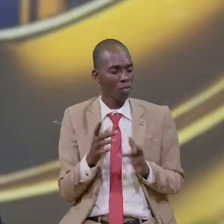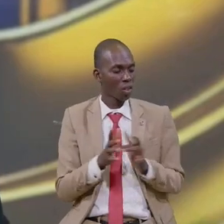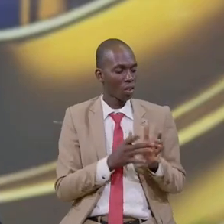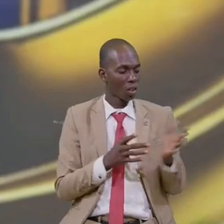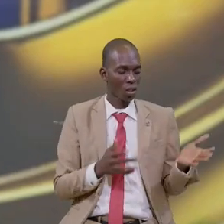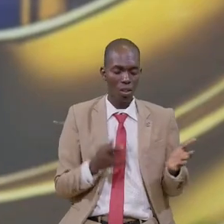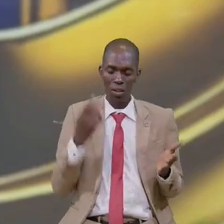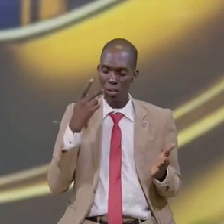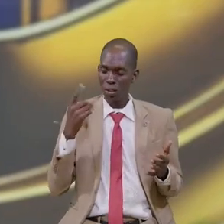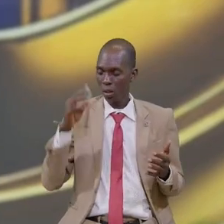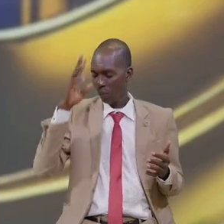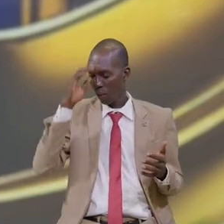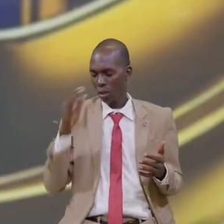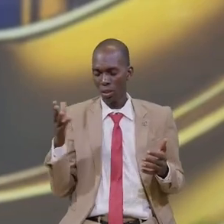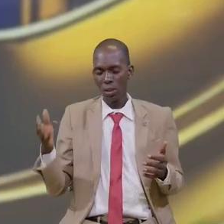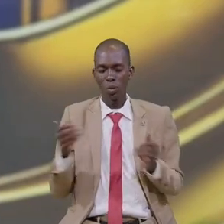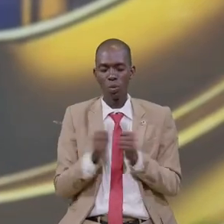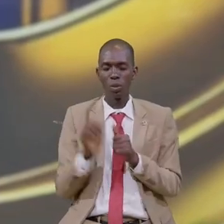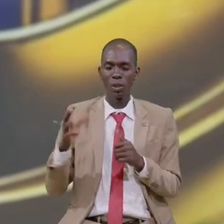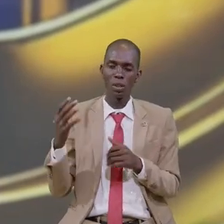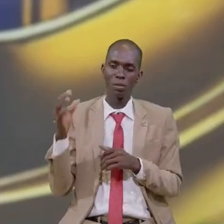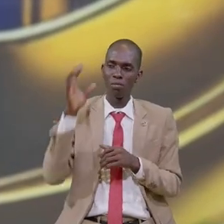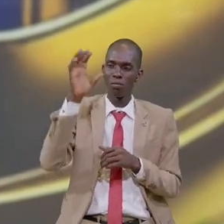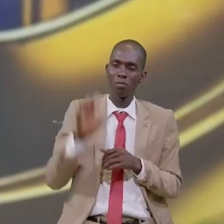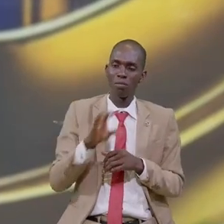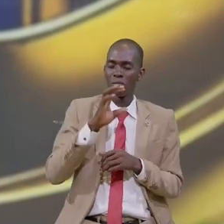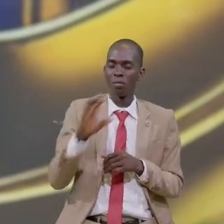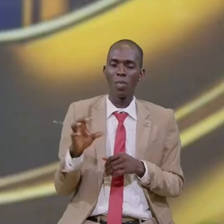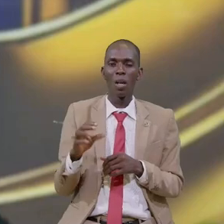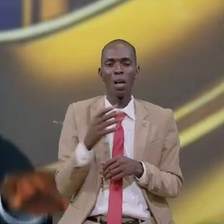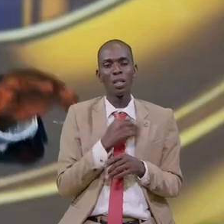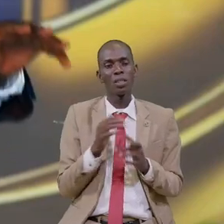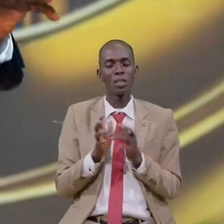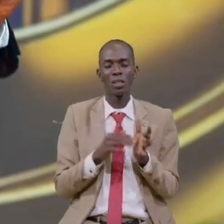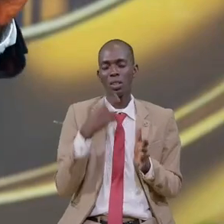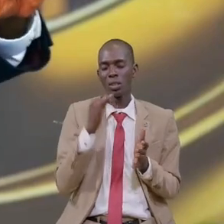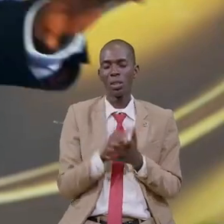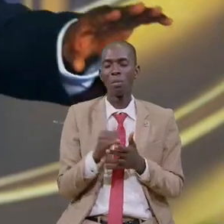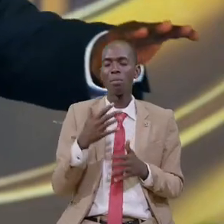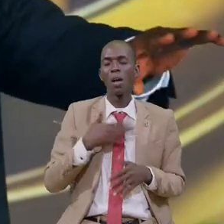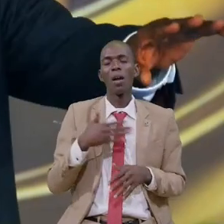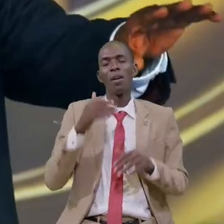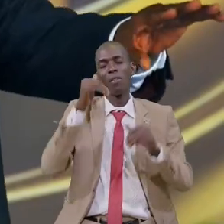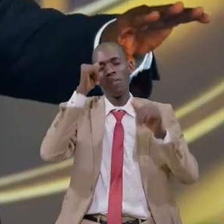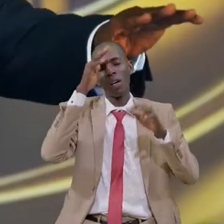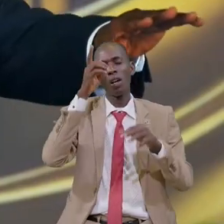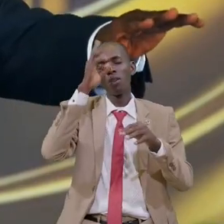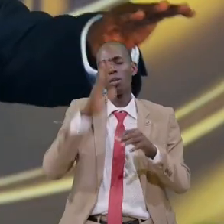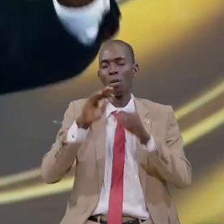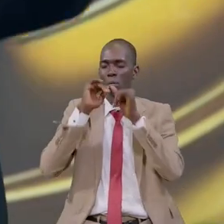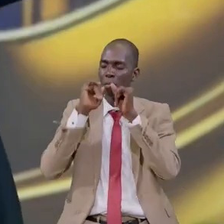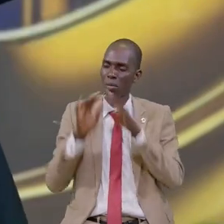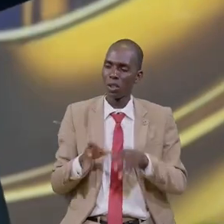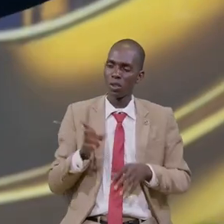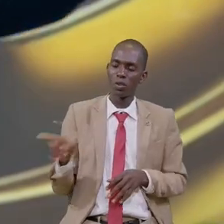la malédiction. Et Jésus dit, mon Père Dieu t'a béni. Et l'homme de